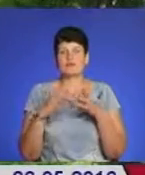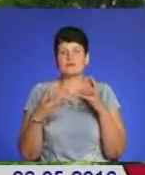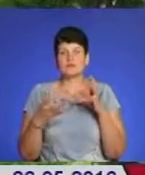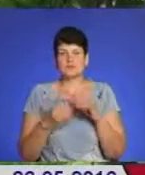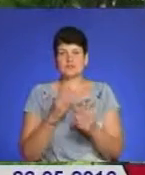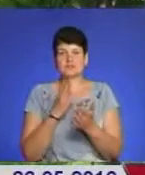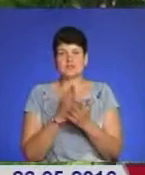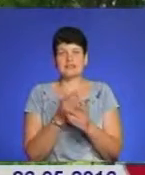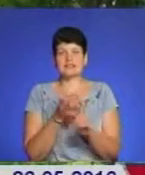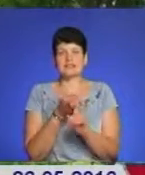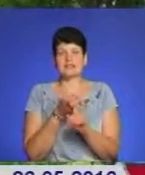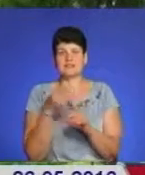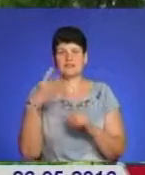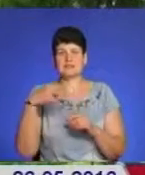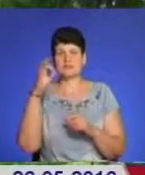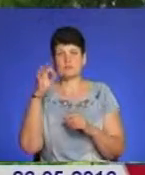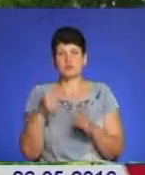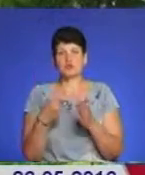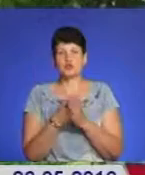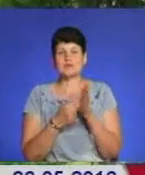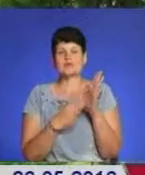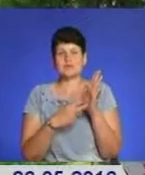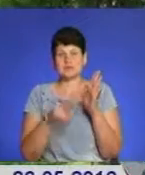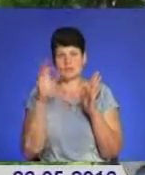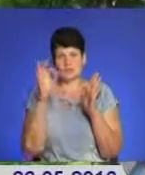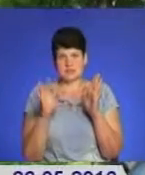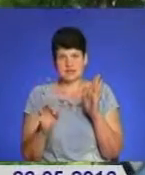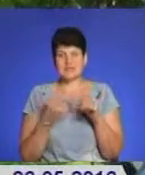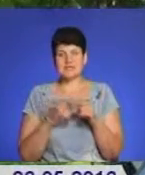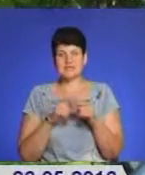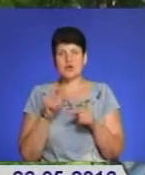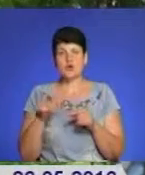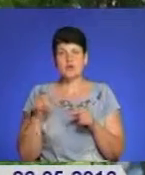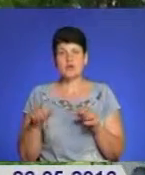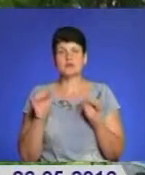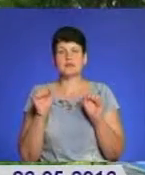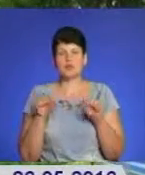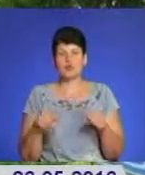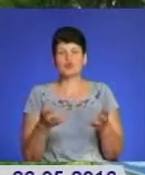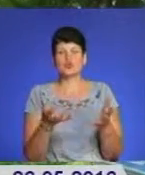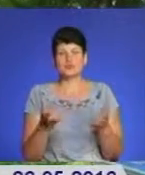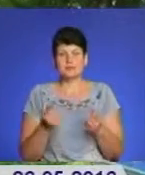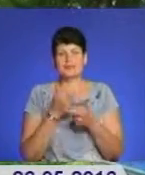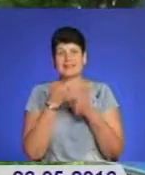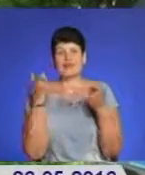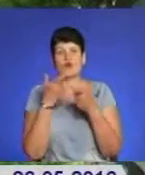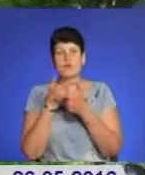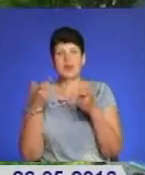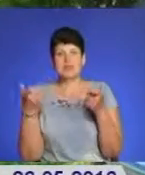в залежності від 20% до 70%. Це громадяни можуть одержати інформацію